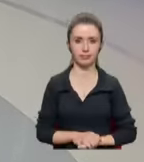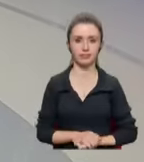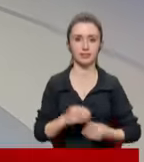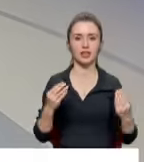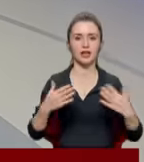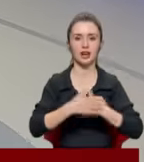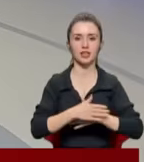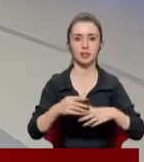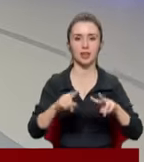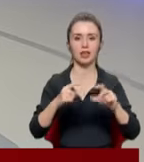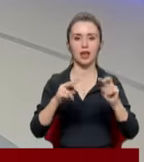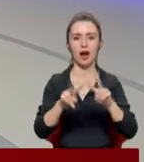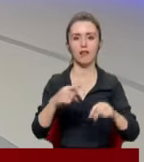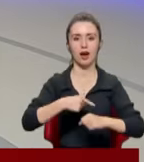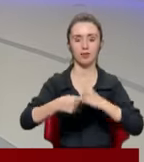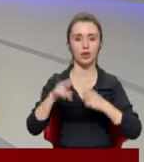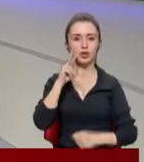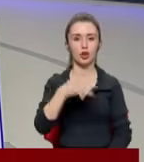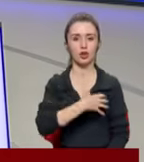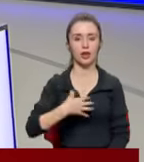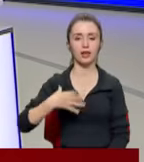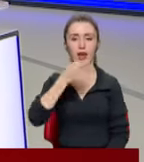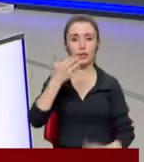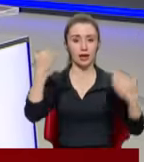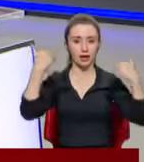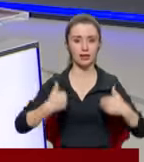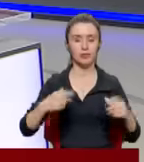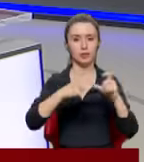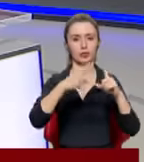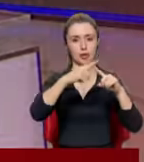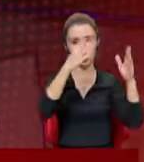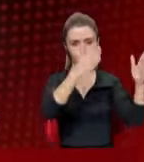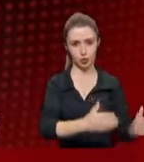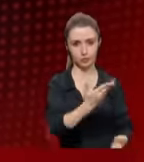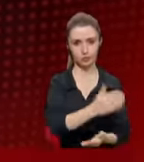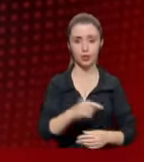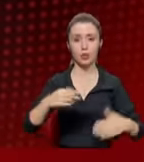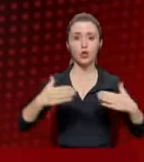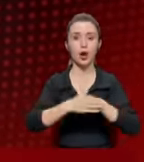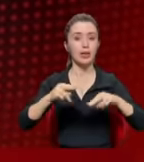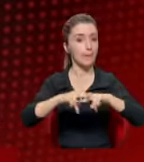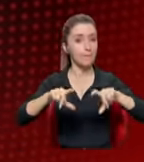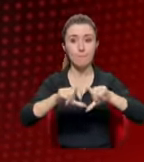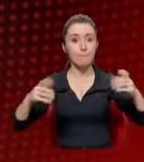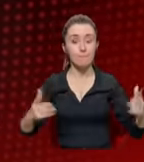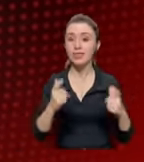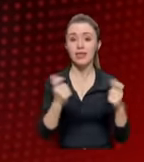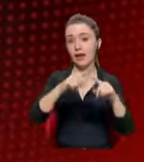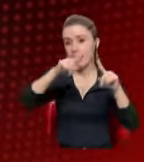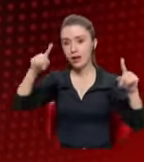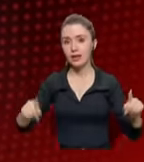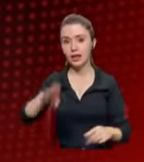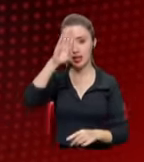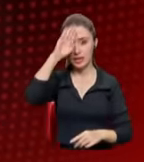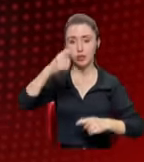efendim İyi akşamlar Now hafta sonu ana haber bülteni ile karşınızdayız Ben Gülbin tosum Bu akşam başlığımız nereye kadar